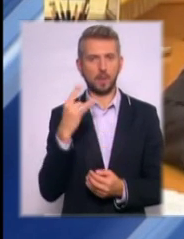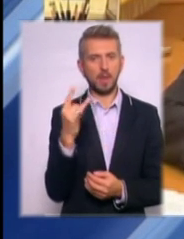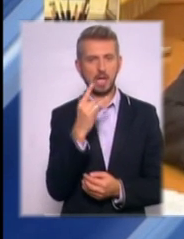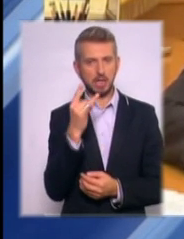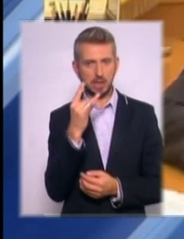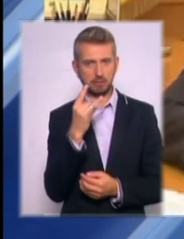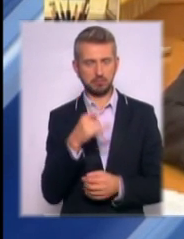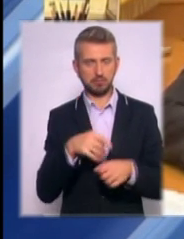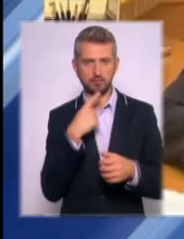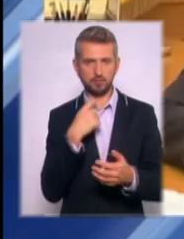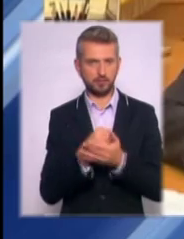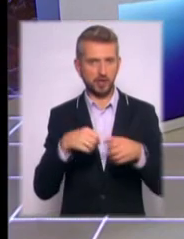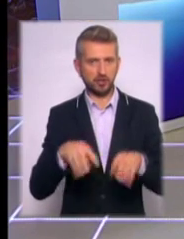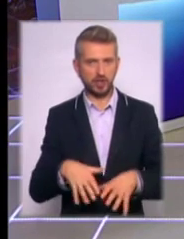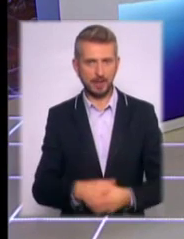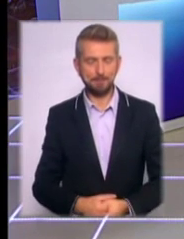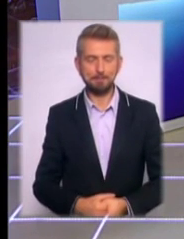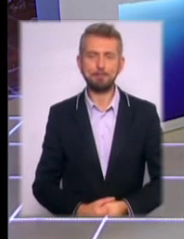рішення українського парламенту.